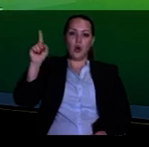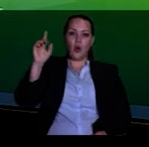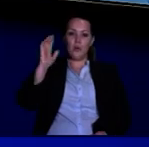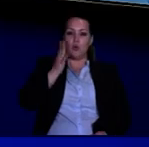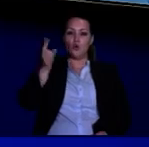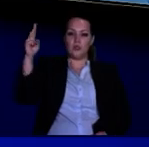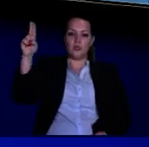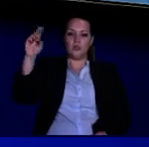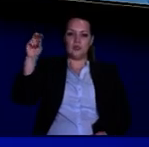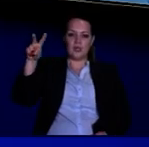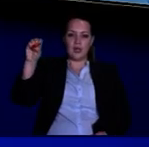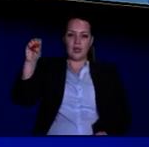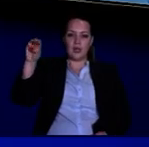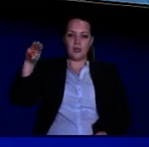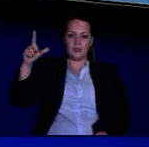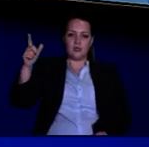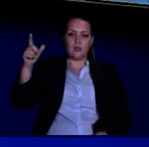делать, что сделают,